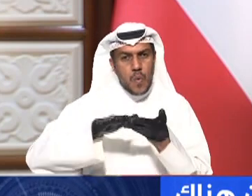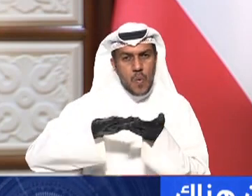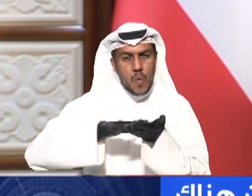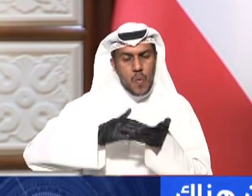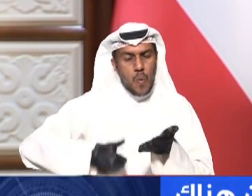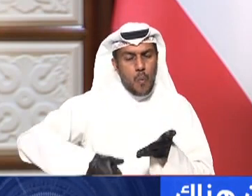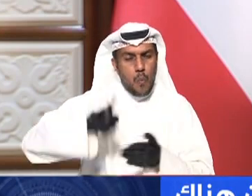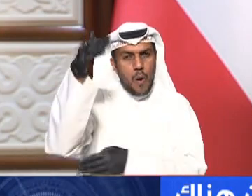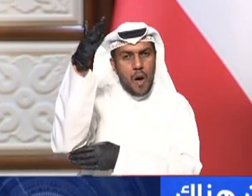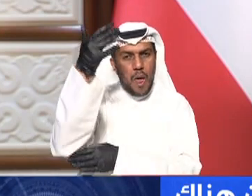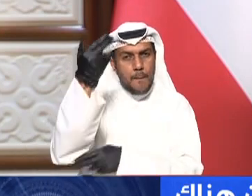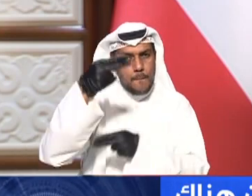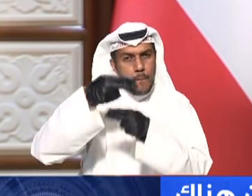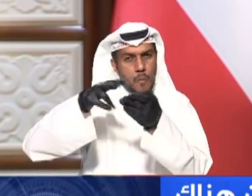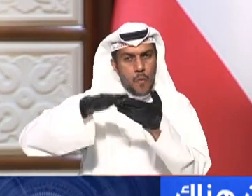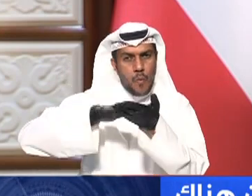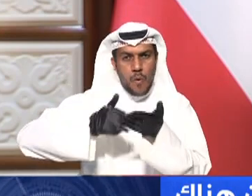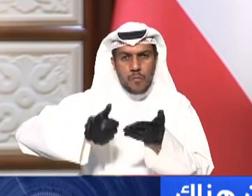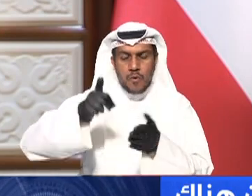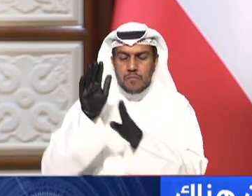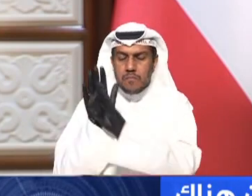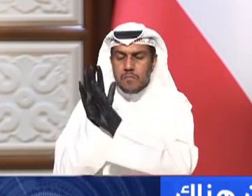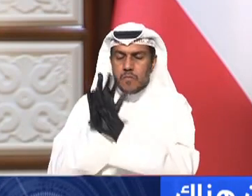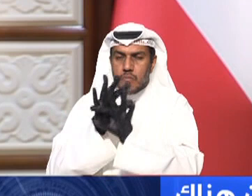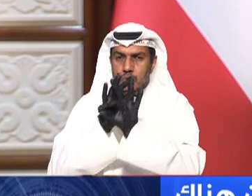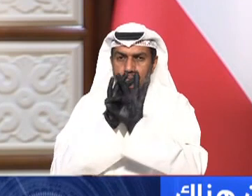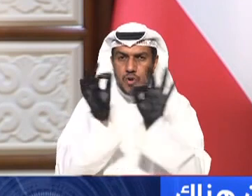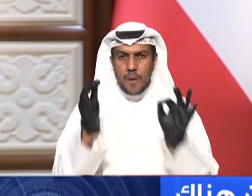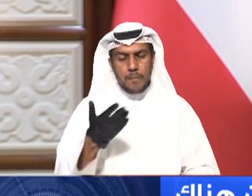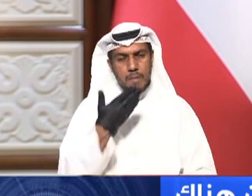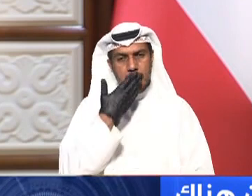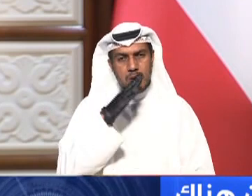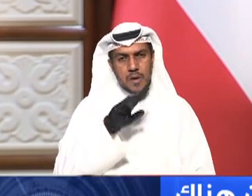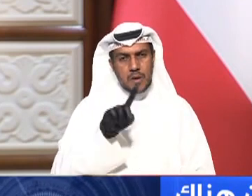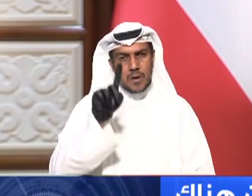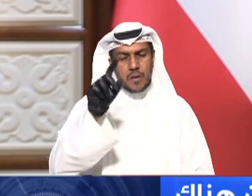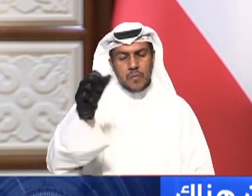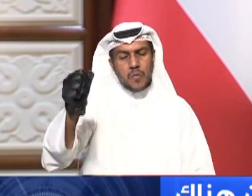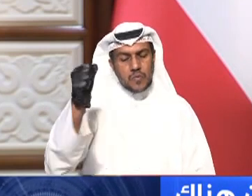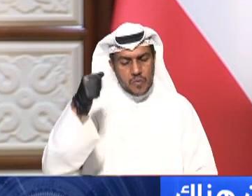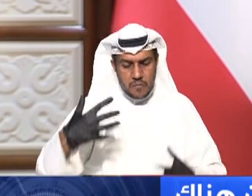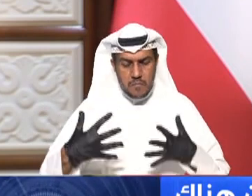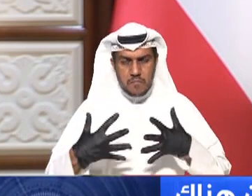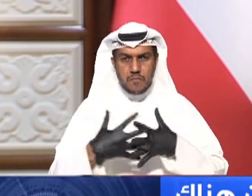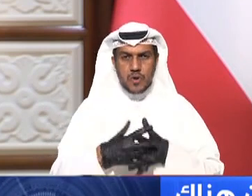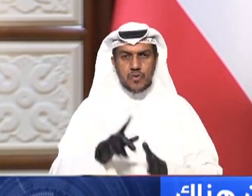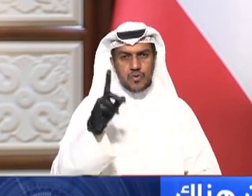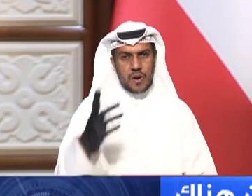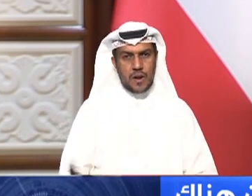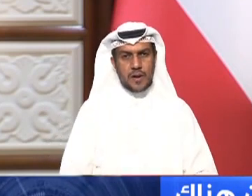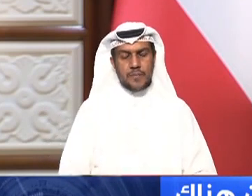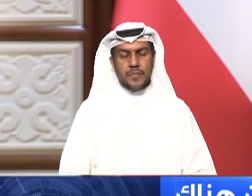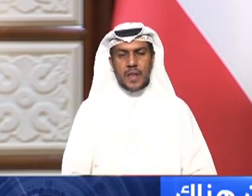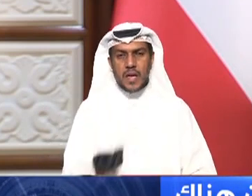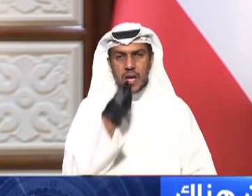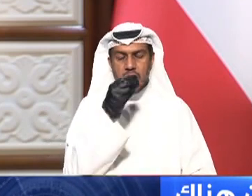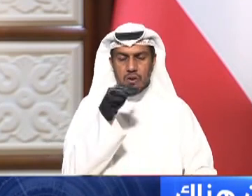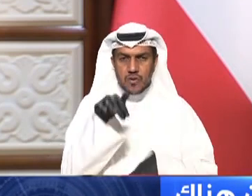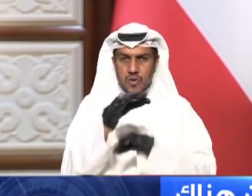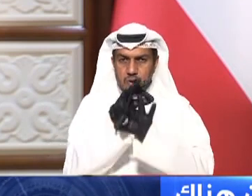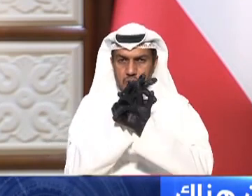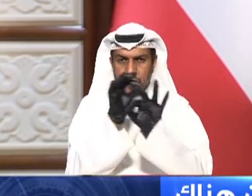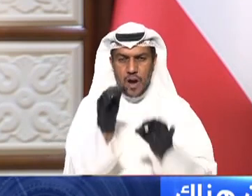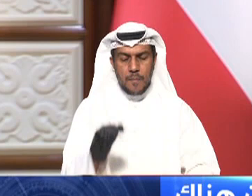لبلدهم. مخزوننا والحمد لله الغذائي متين ووفير، شاهدنا الضغط